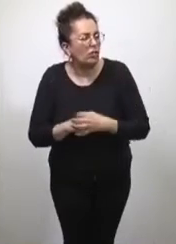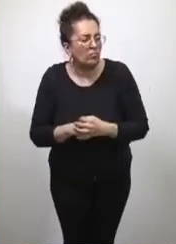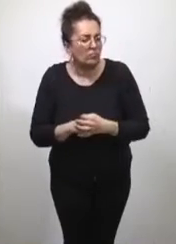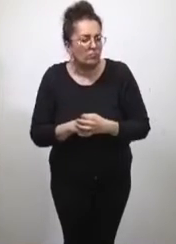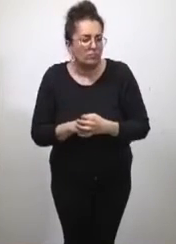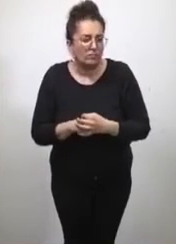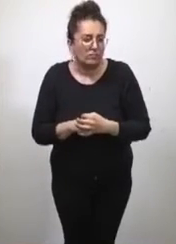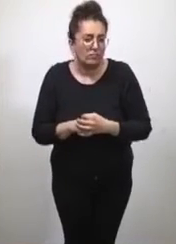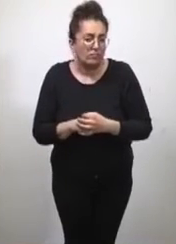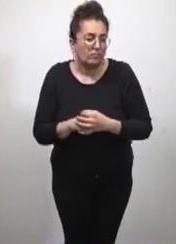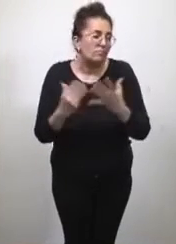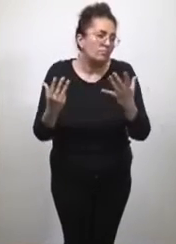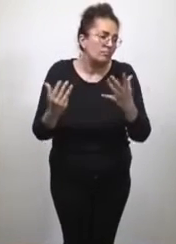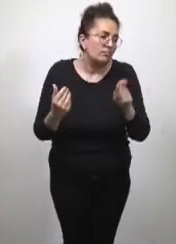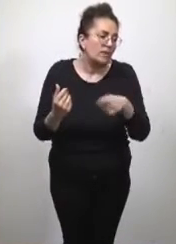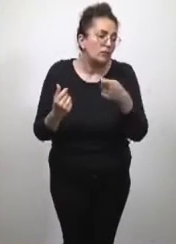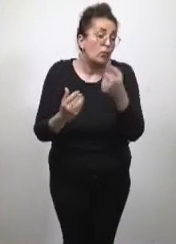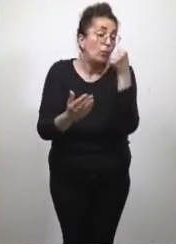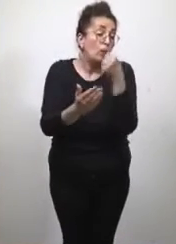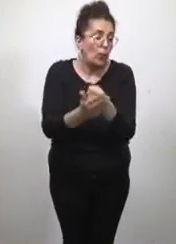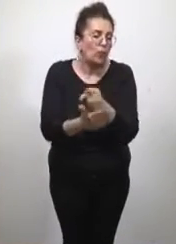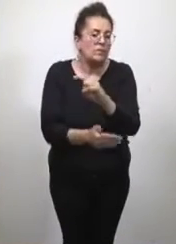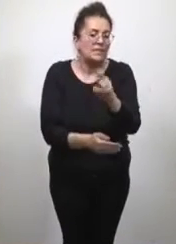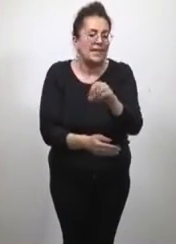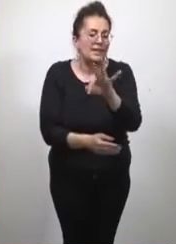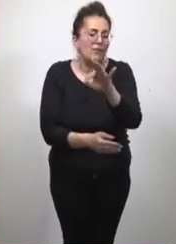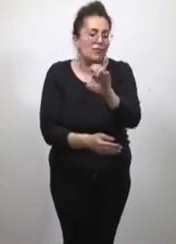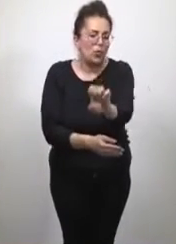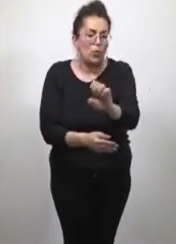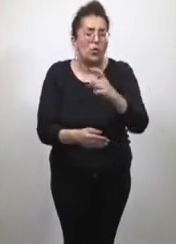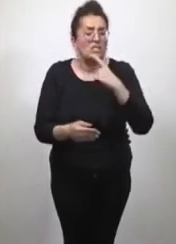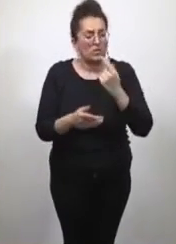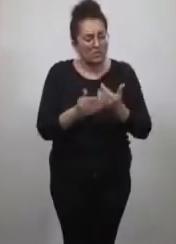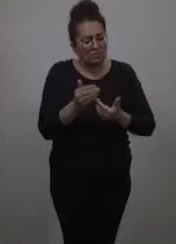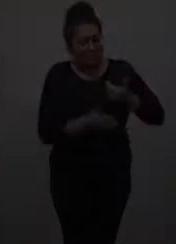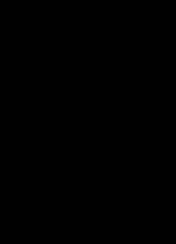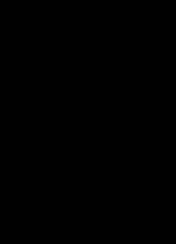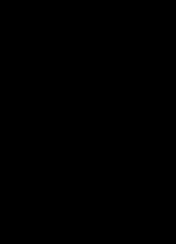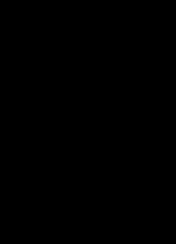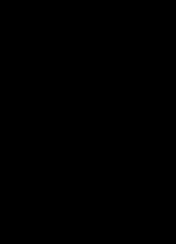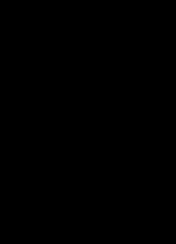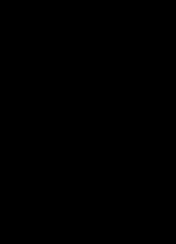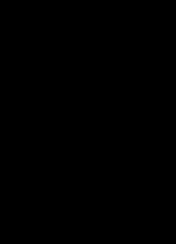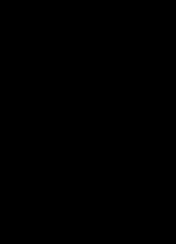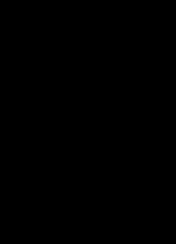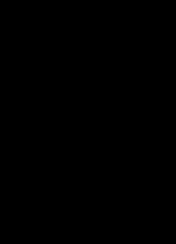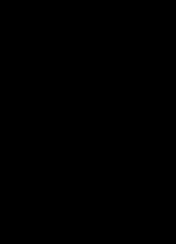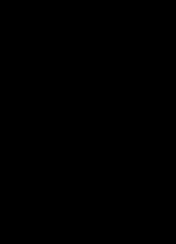au principe de la ZFE. Donc on a déjà avancé, même si le mot ZFE n'est pas prononcé.